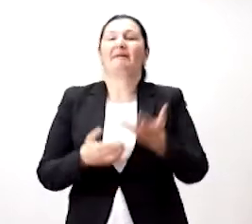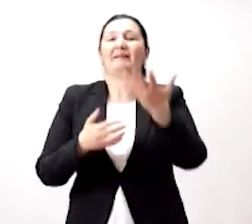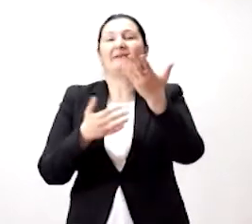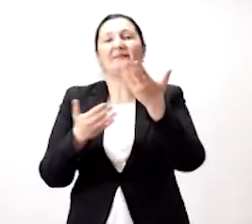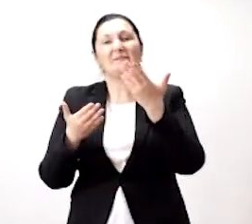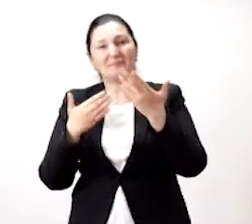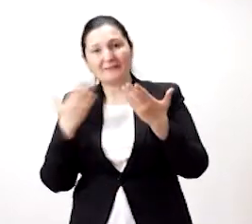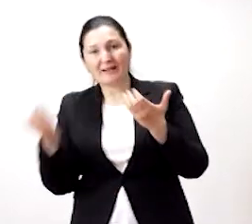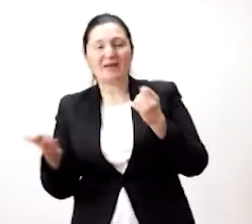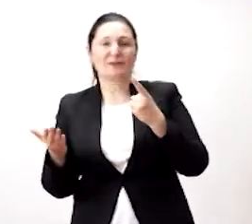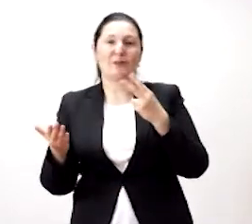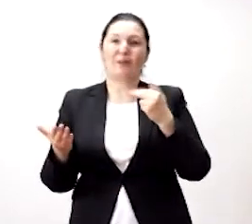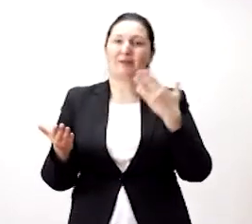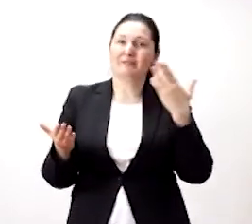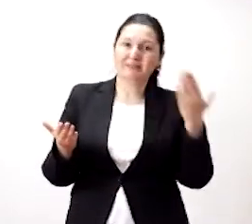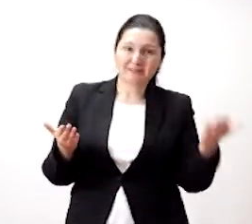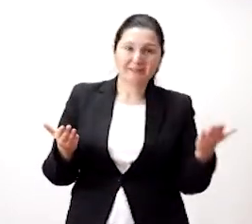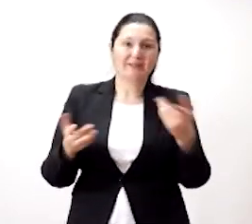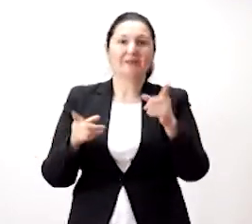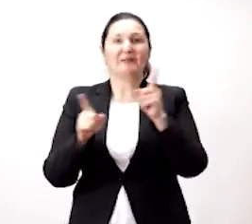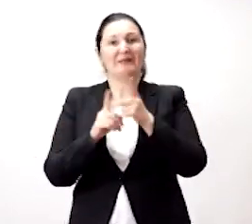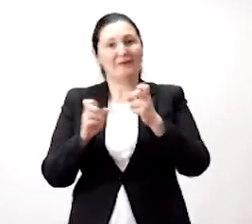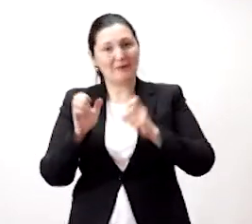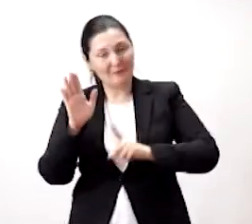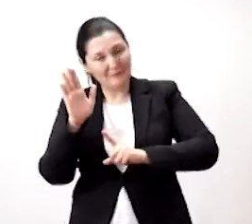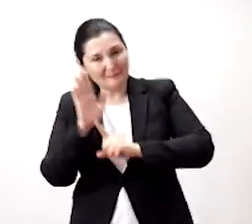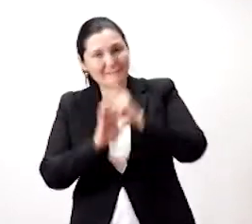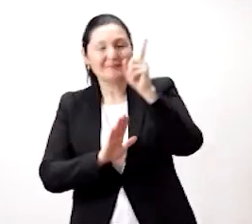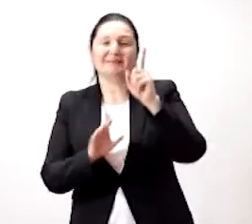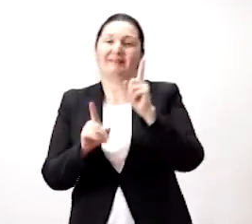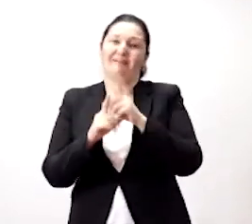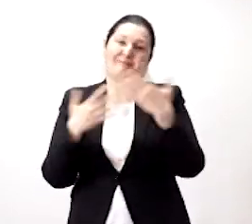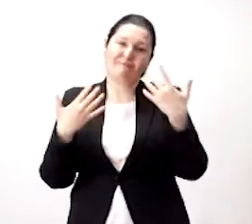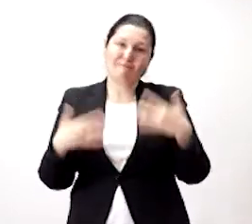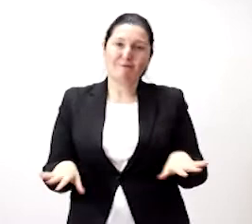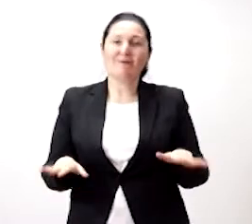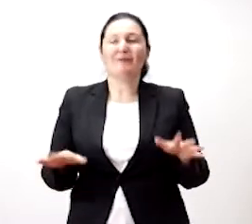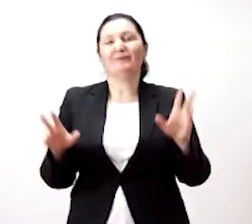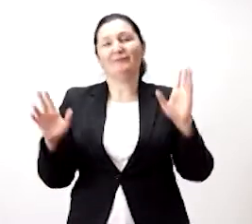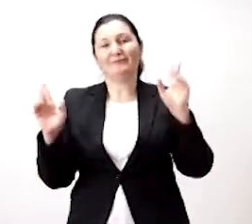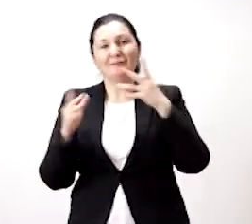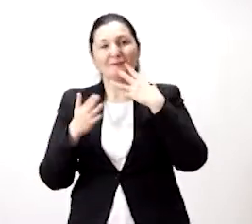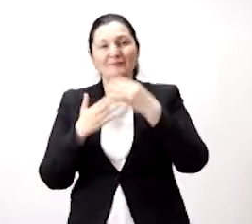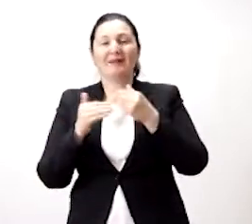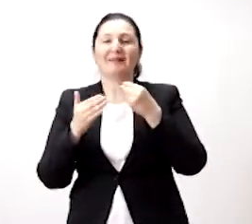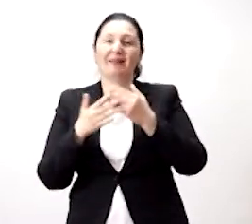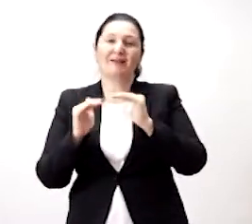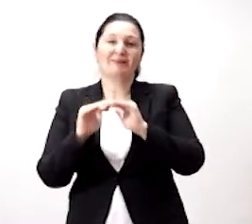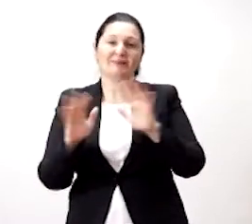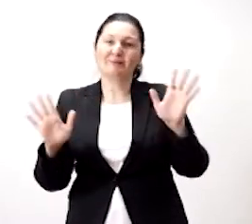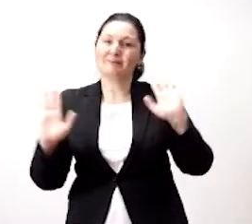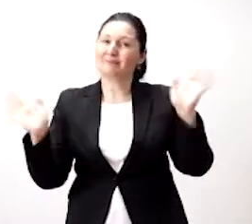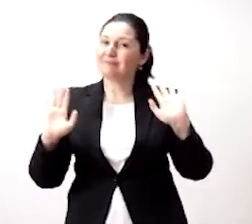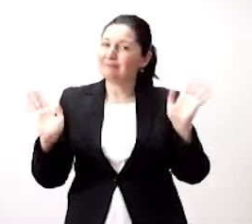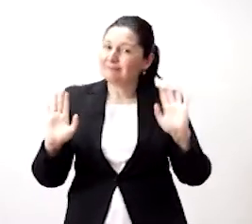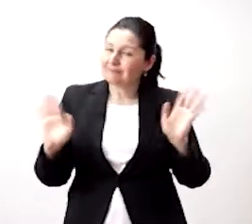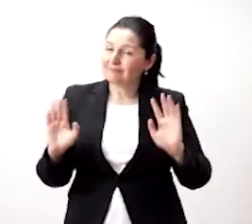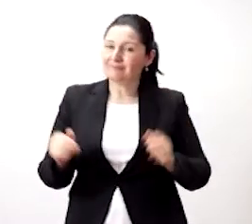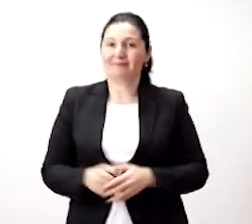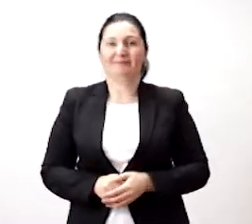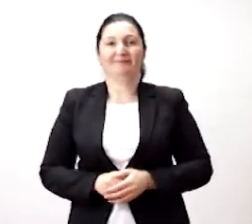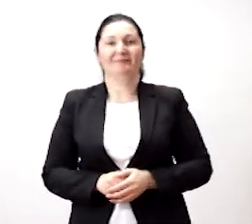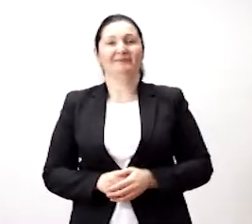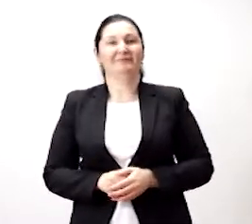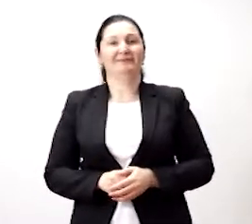ҷон, Лола ҷон. Лабай. Акнун биёед бо тамошобинони азизи мо хайру хуш кунем.